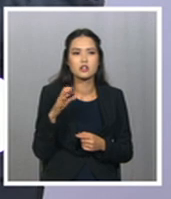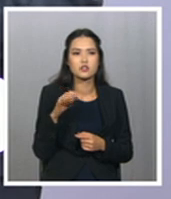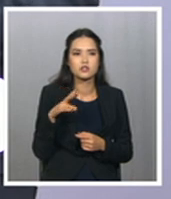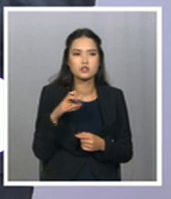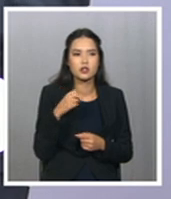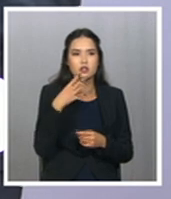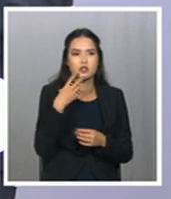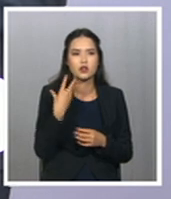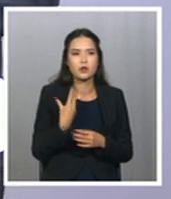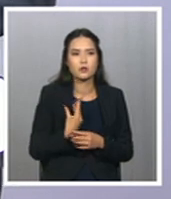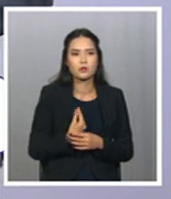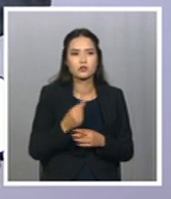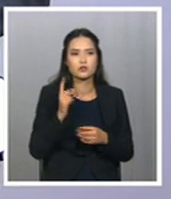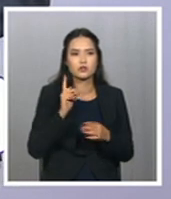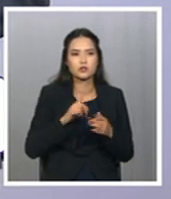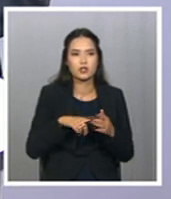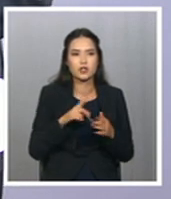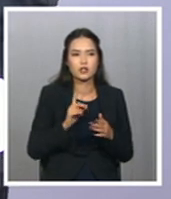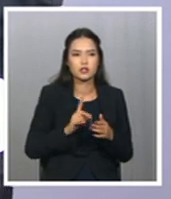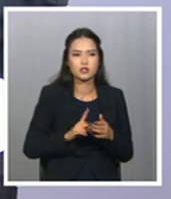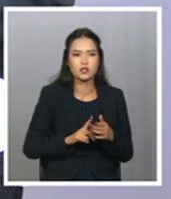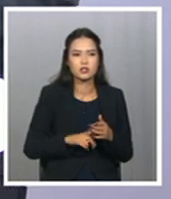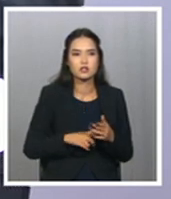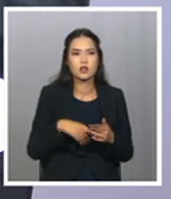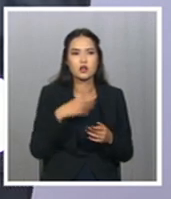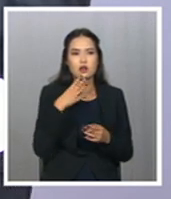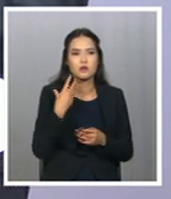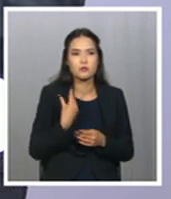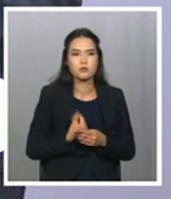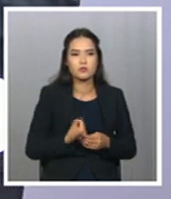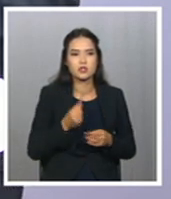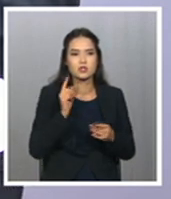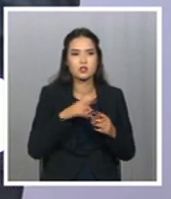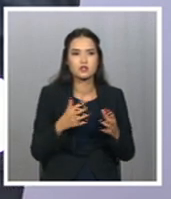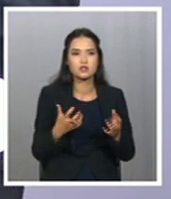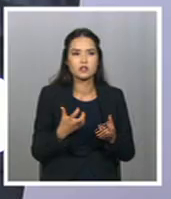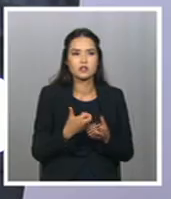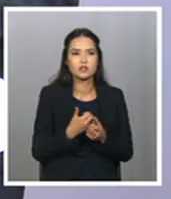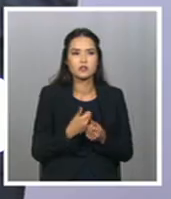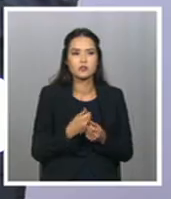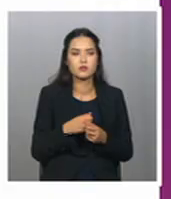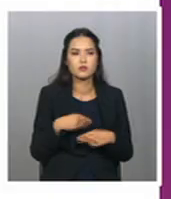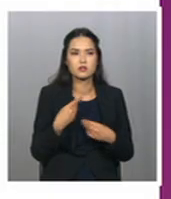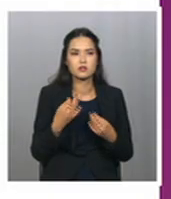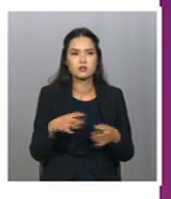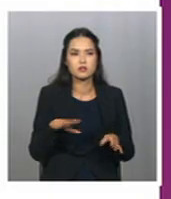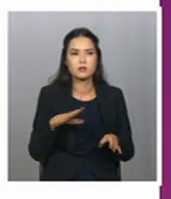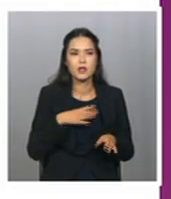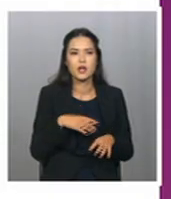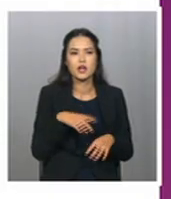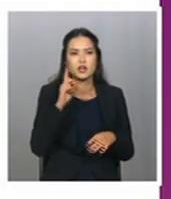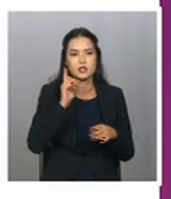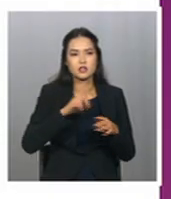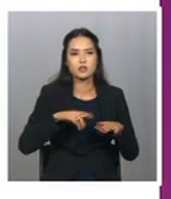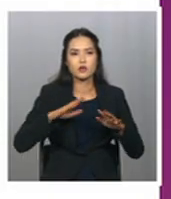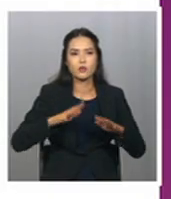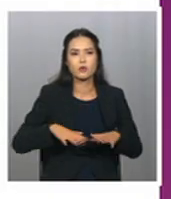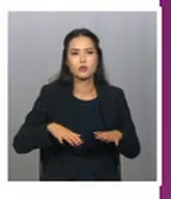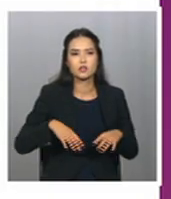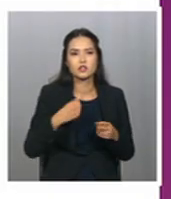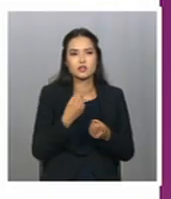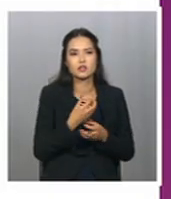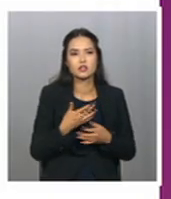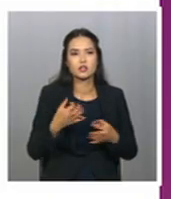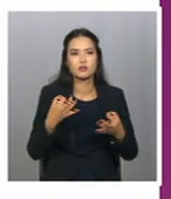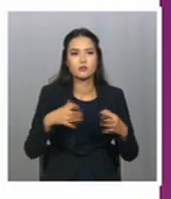бағыныштыларына, өз құдайларына сенуге және өз діндерін ұстануға еркіндік берді. Діни орындарды салықтан